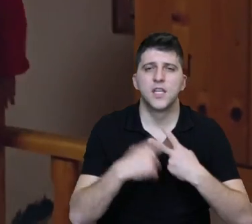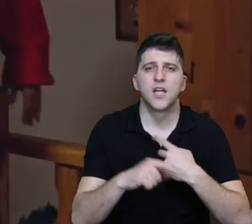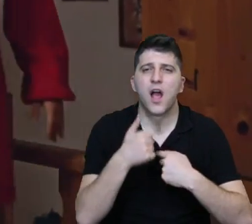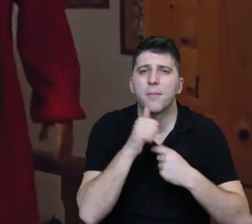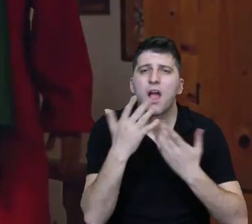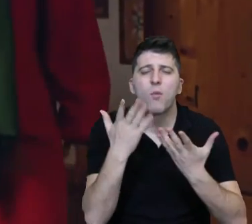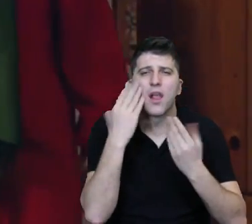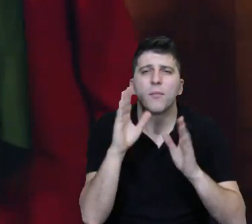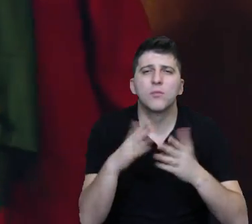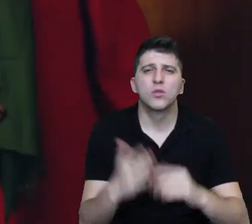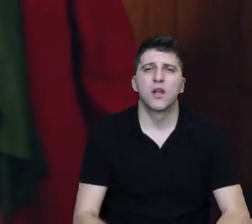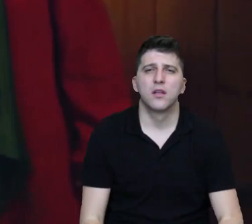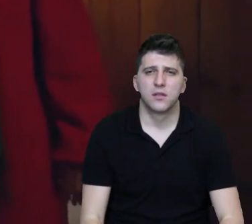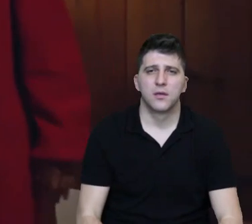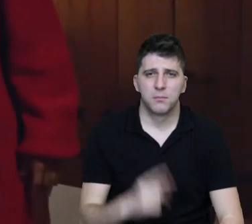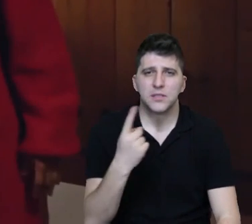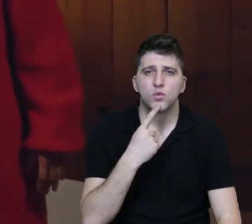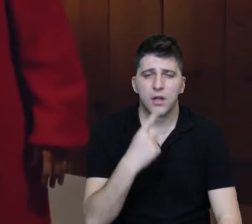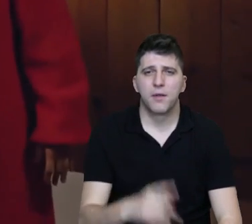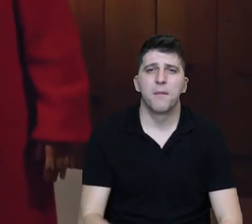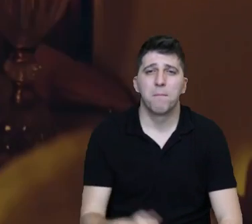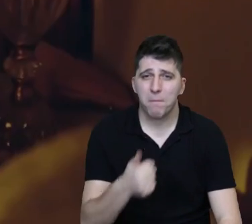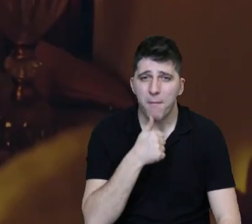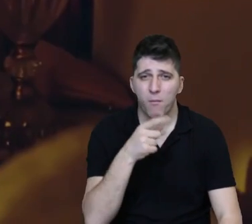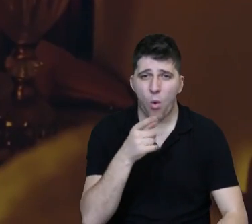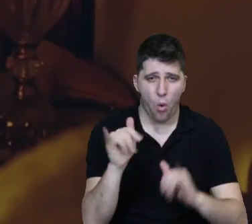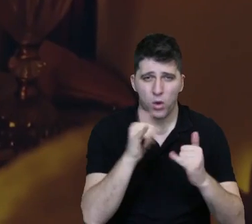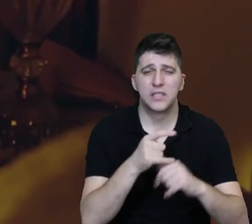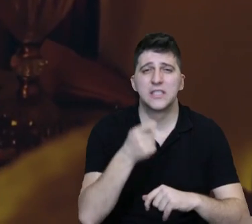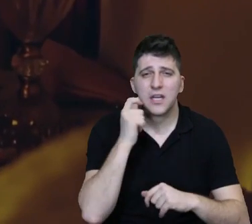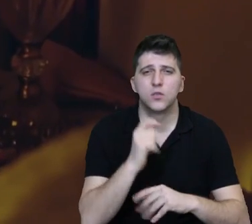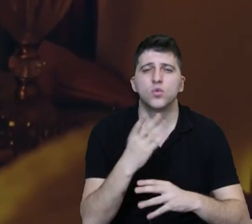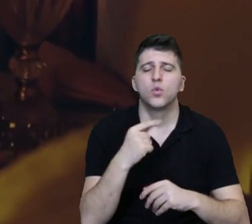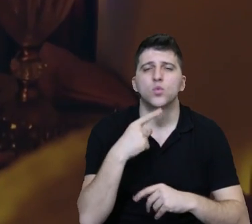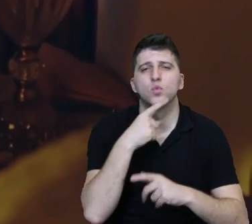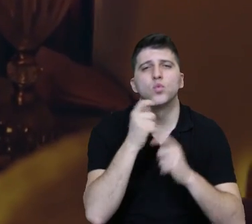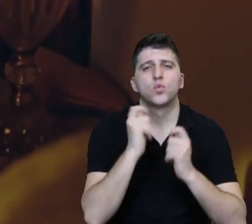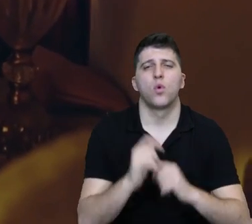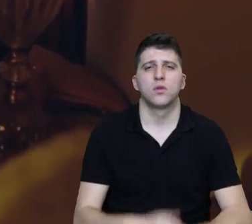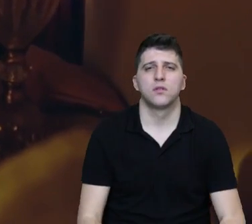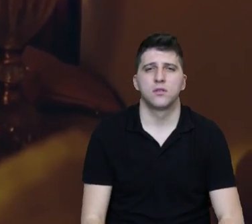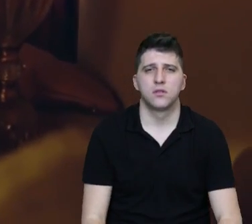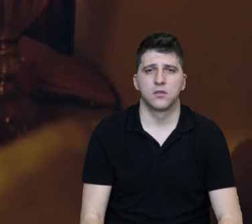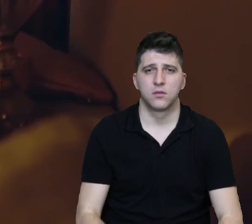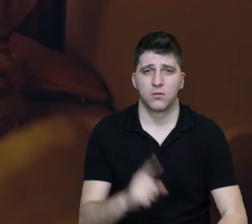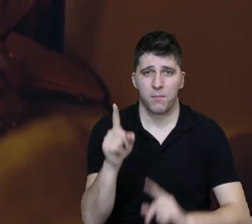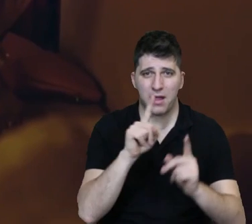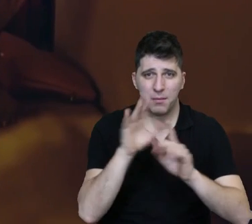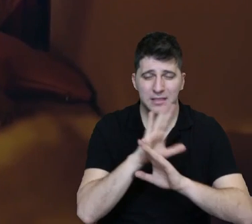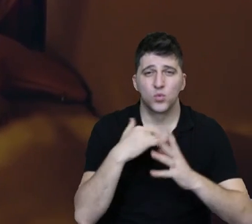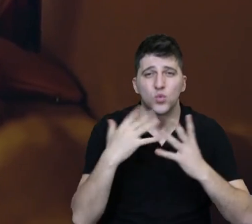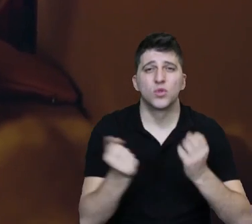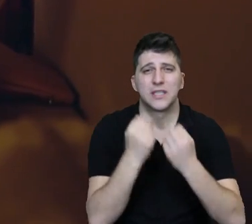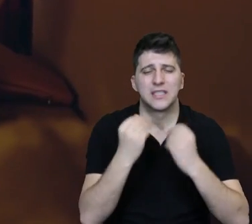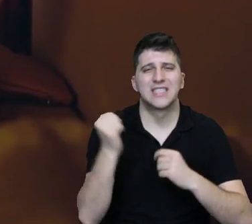ya. Bir şey söyleyeyim mi? Babam zaten bu evcilik oyunu oynamakta gerçekten çok Yaşar zorlu. Kayıtta. Şu mürubak gibi bizi de kurtulsak bu